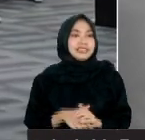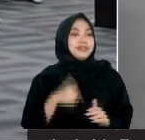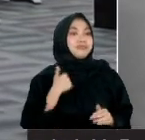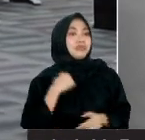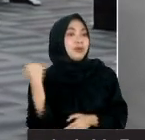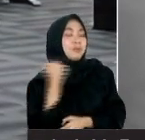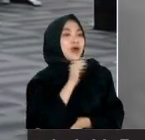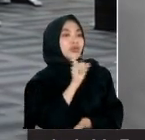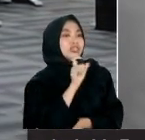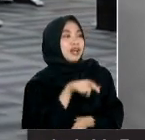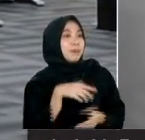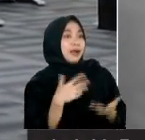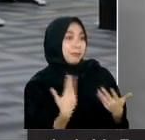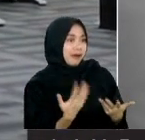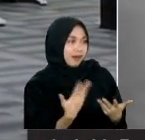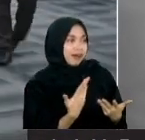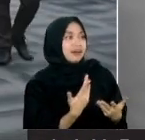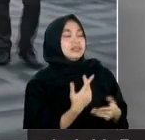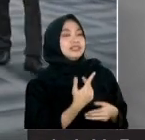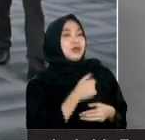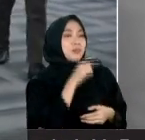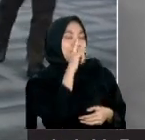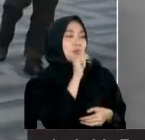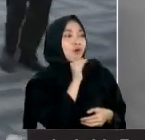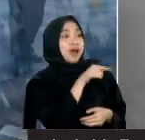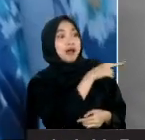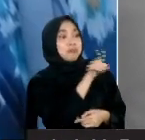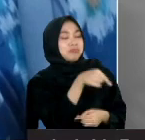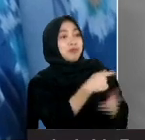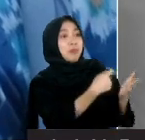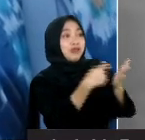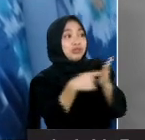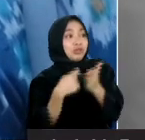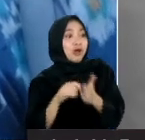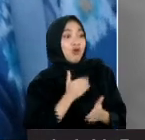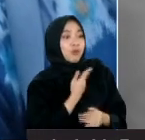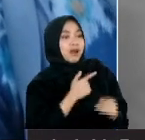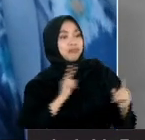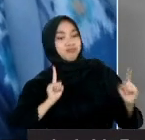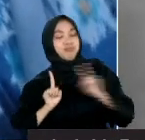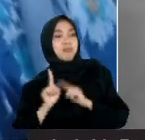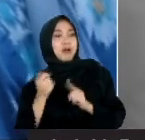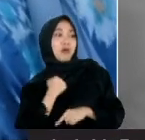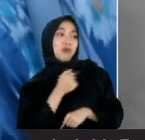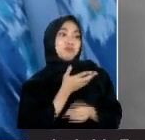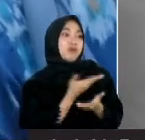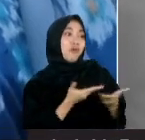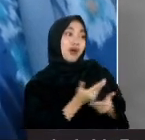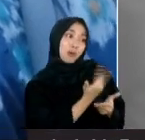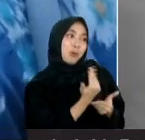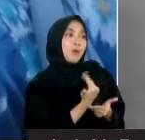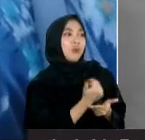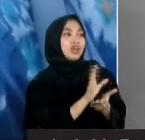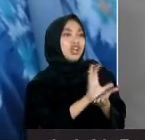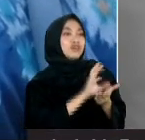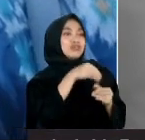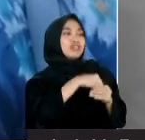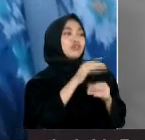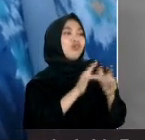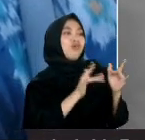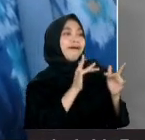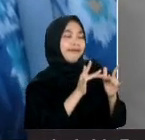ditawarkan oleh pelaku penipuan. Awalnya pelaku penipuan ini menawarkan investasi